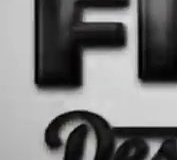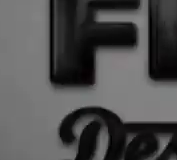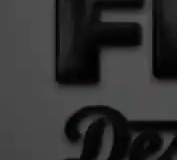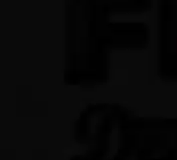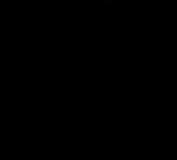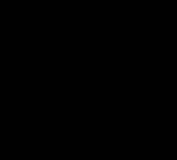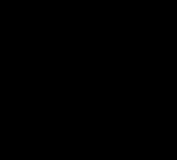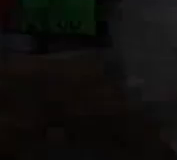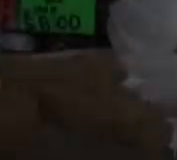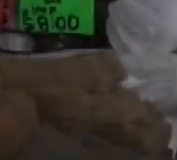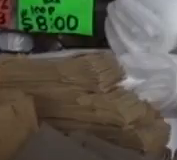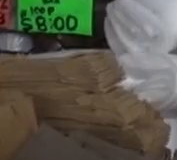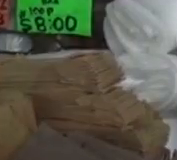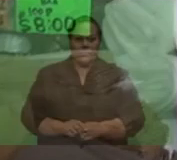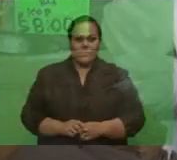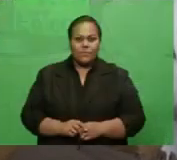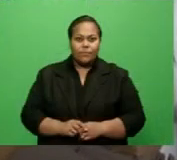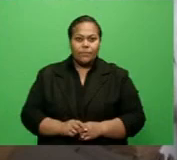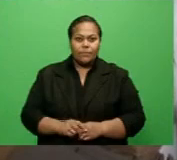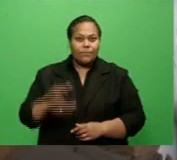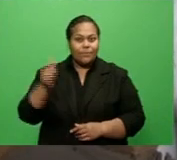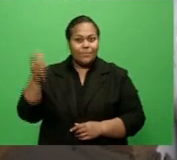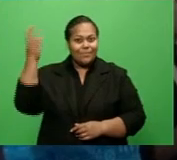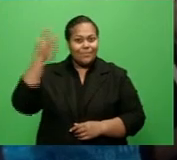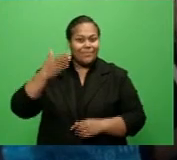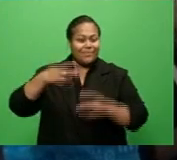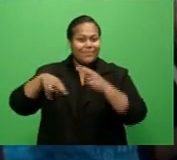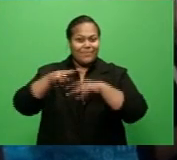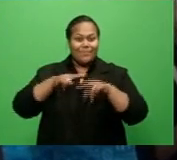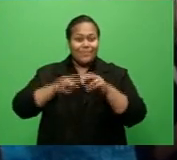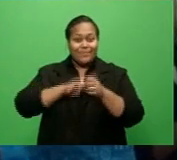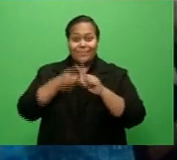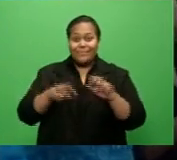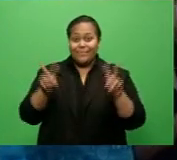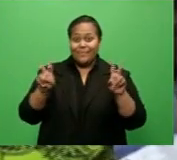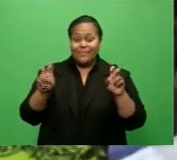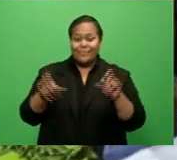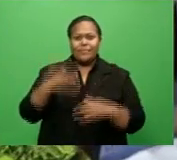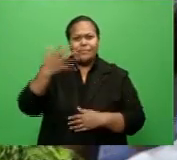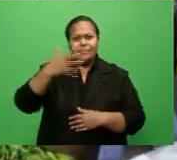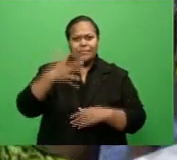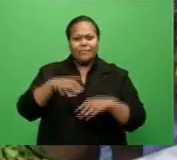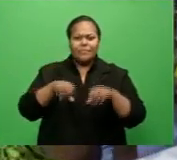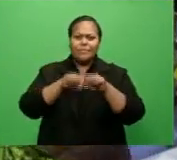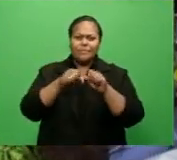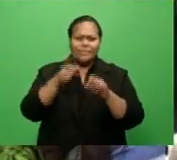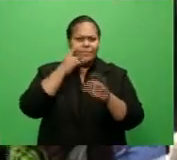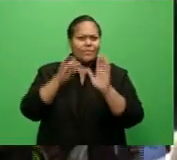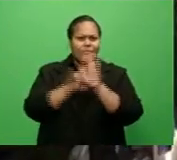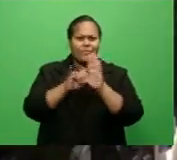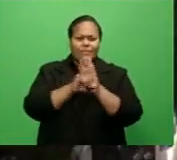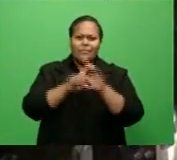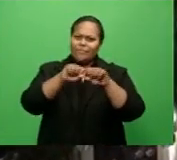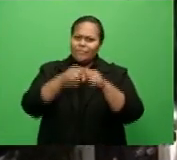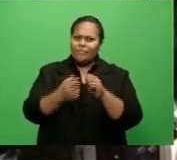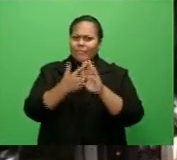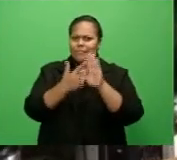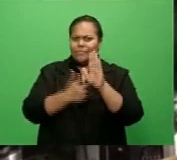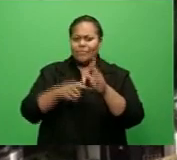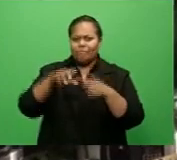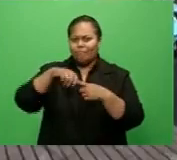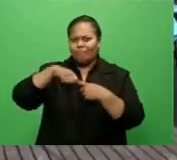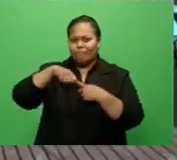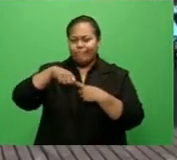2 देश की धड़कन. Good evening, Fiji. In this bulletin, over 15 breaches of single-use plastic bag